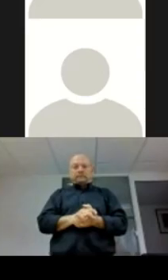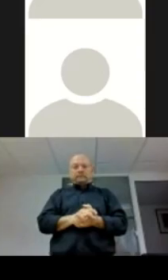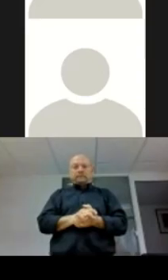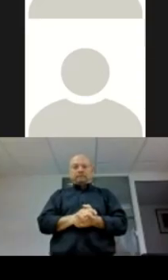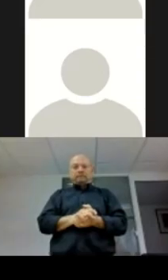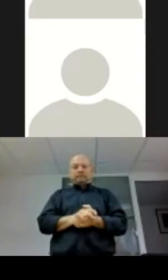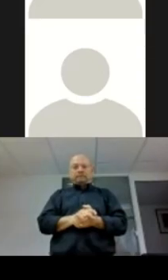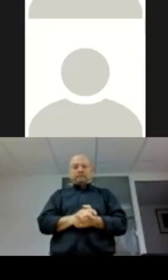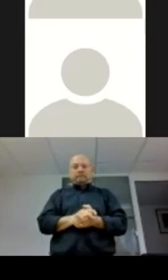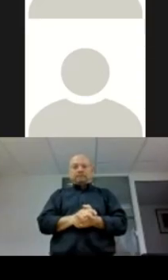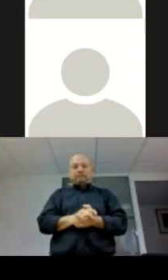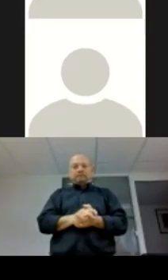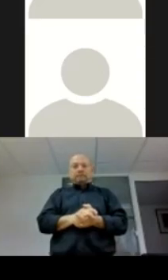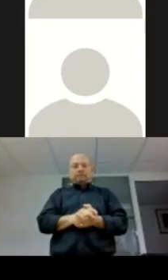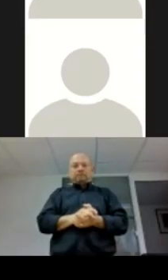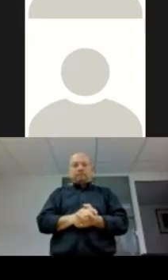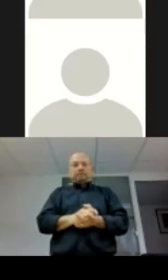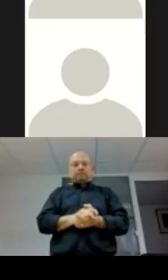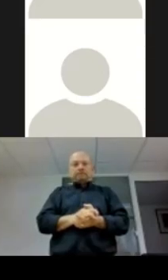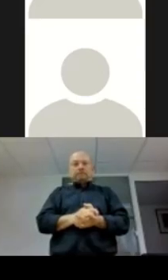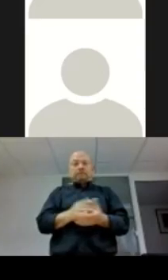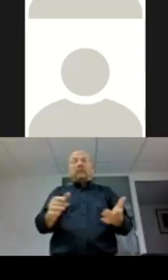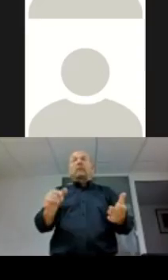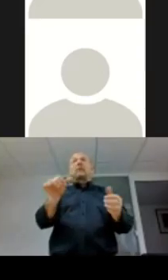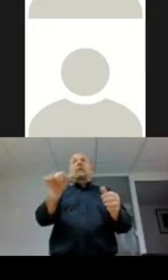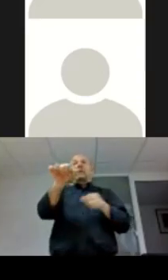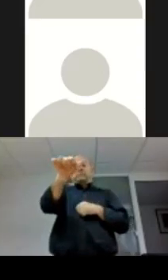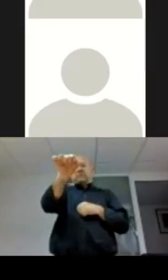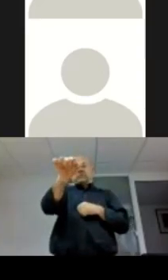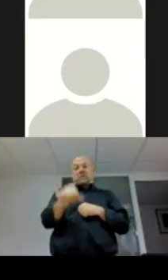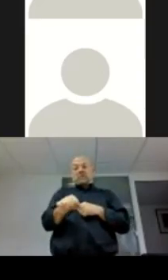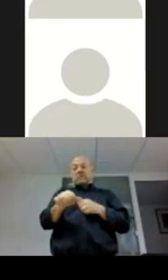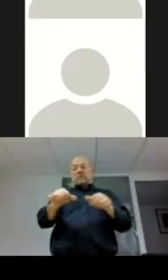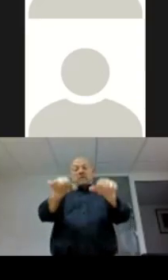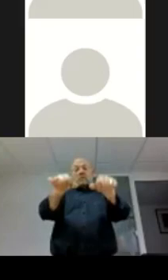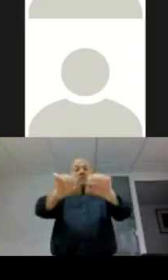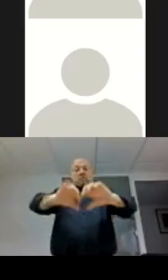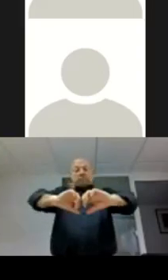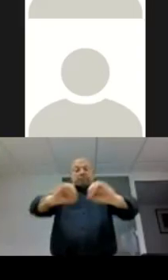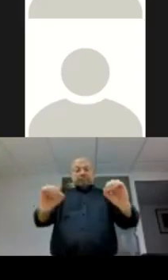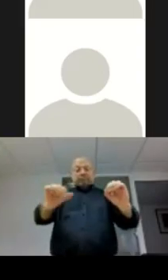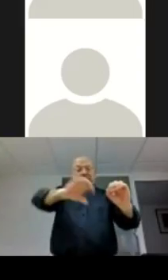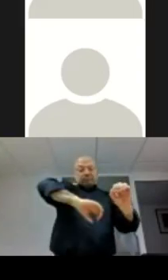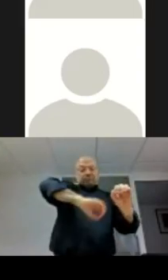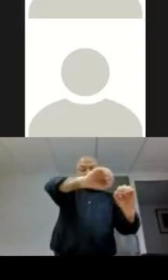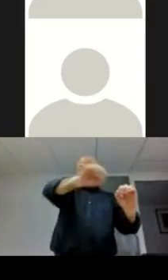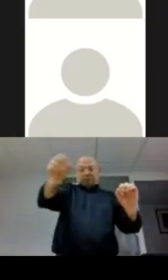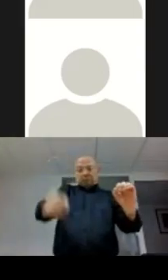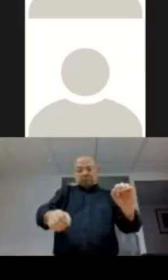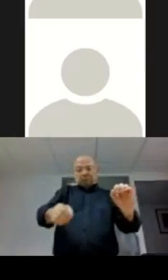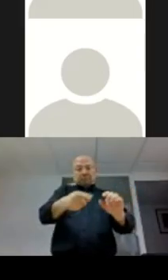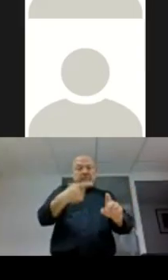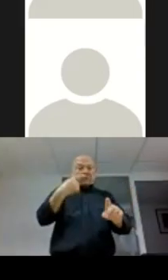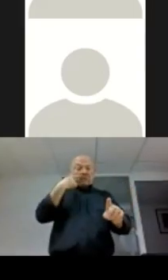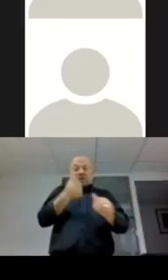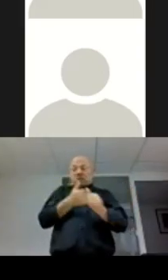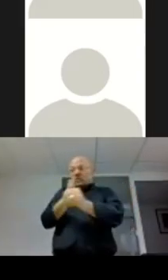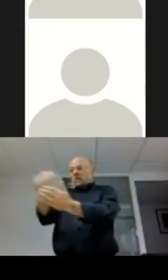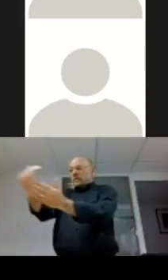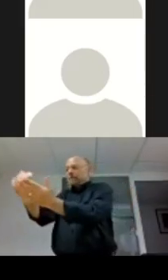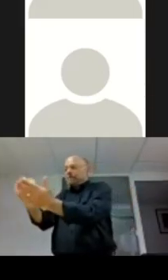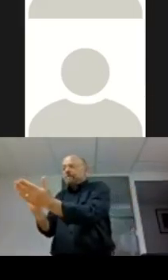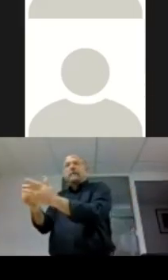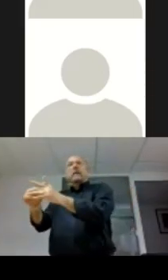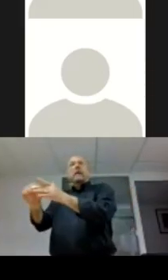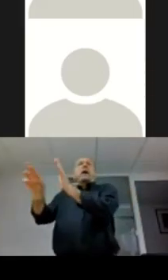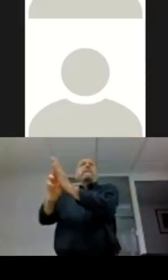souvent internationales. La suivante, s'il te plaît. Donc, les principes de la chirurgie, c'est pareil. En fait, c'est des choses